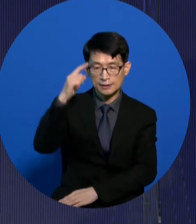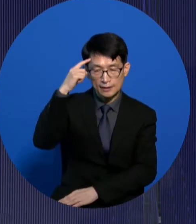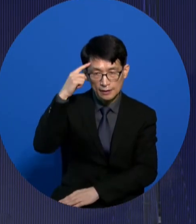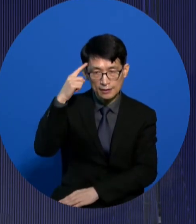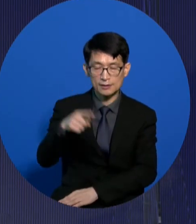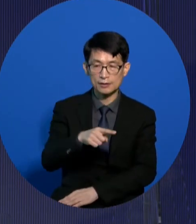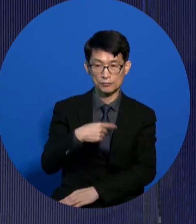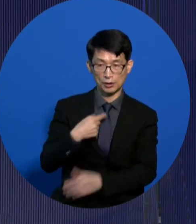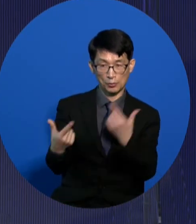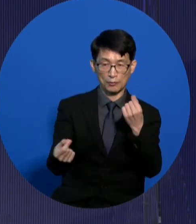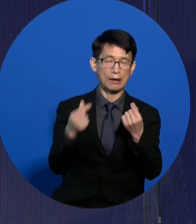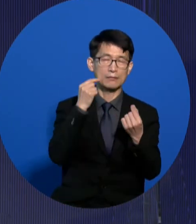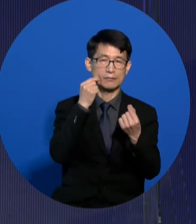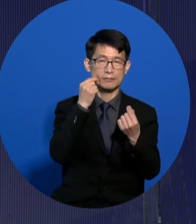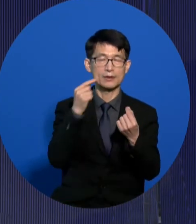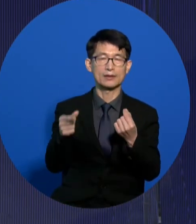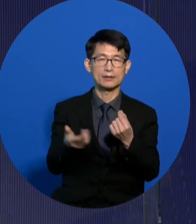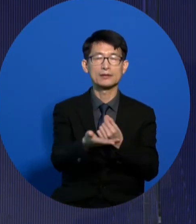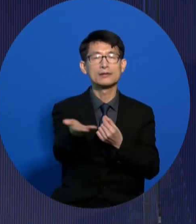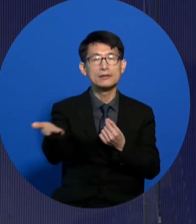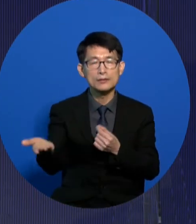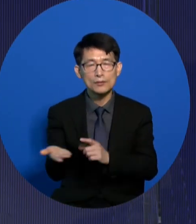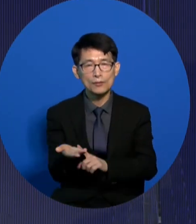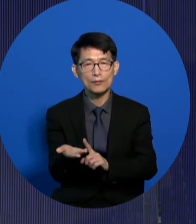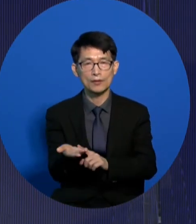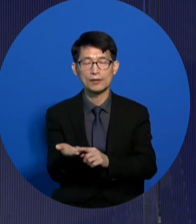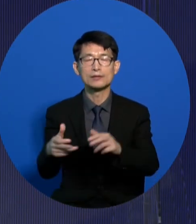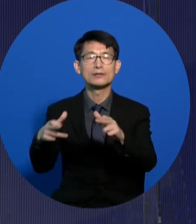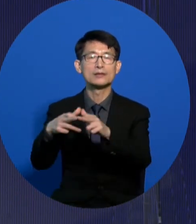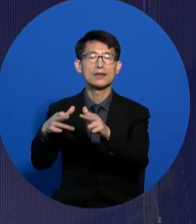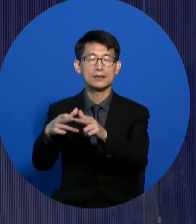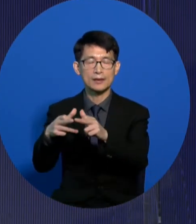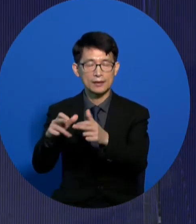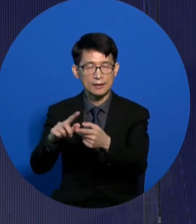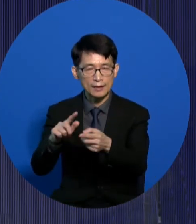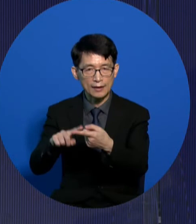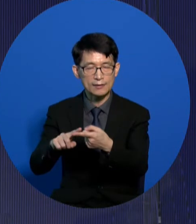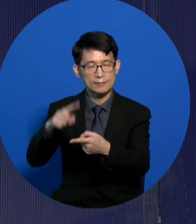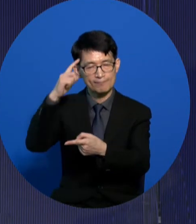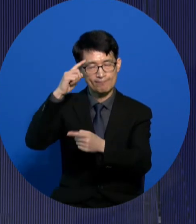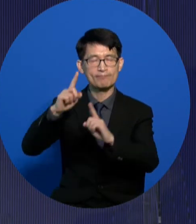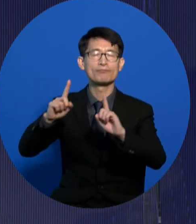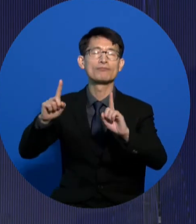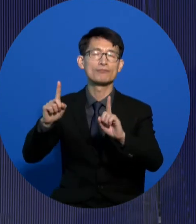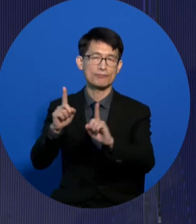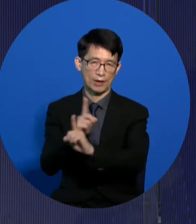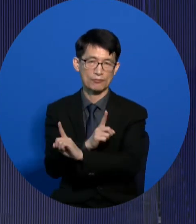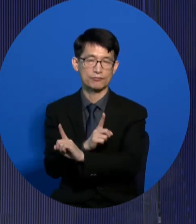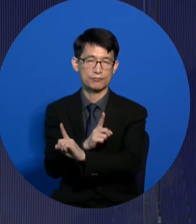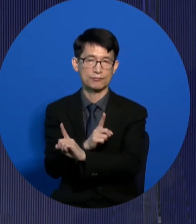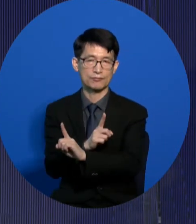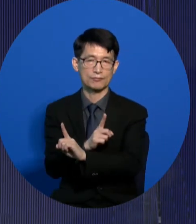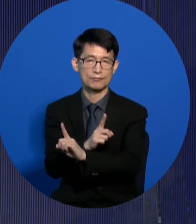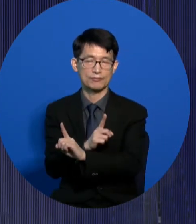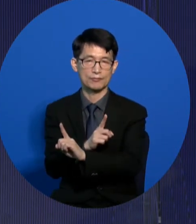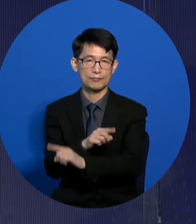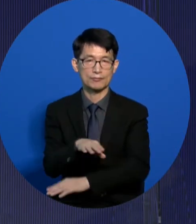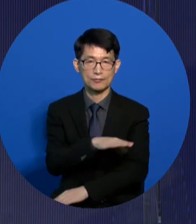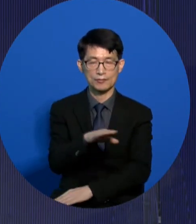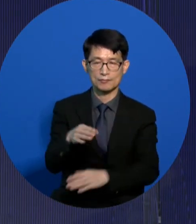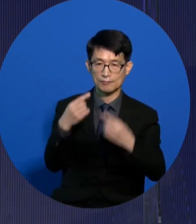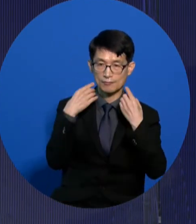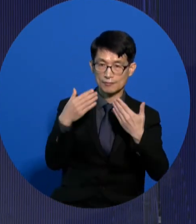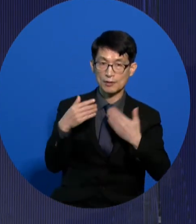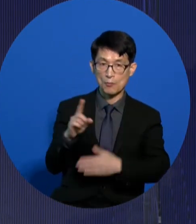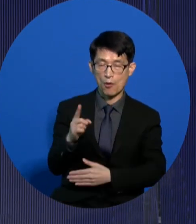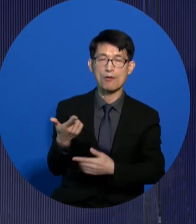어떠한 활동을 해주시면은 우리의 미래의 장애인들의 이러한 사회는 우리가 계속 강조하는 더불어